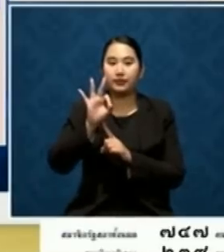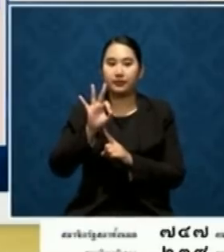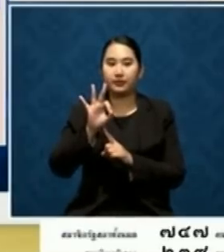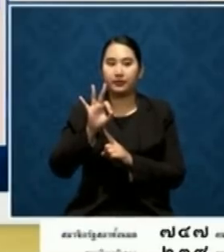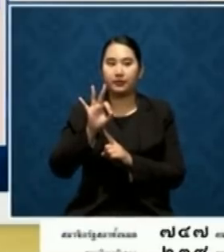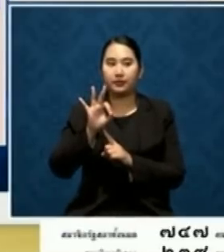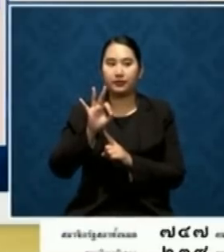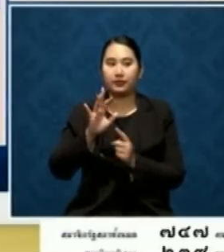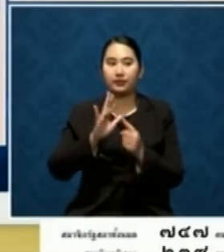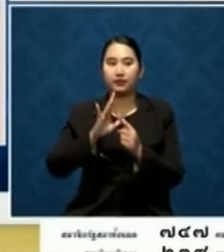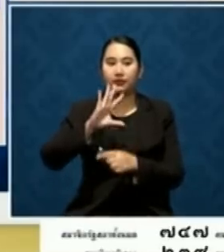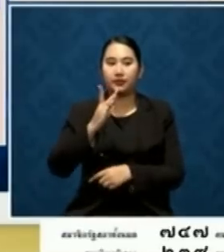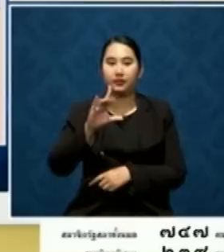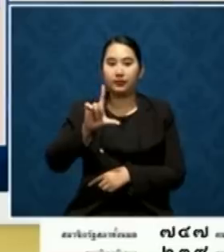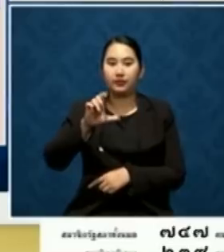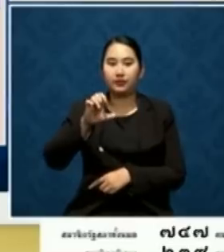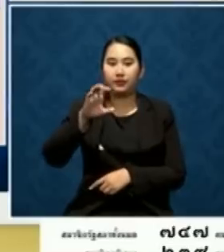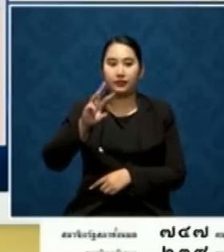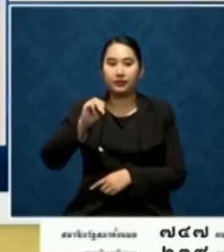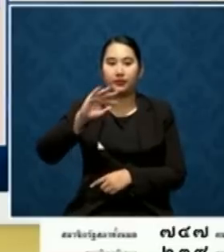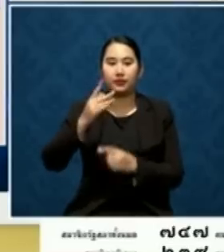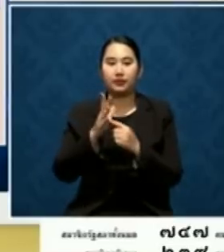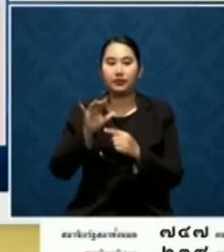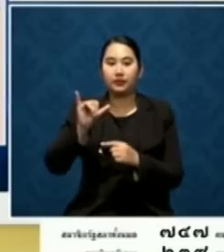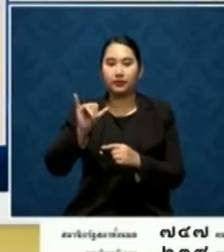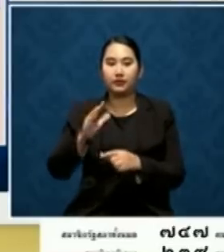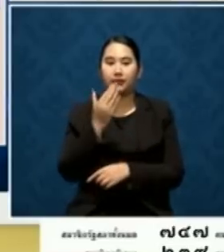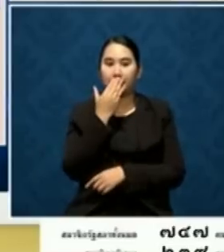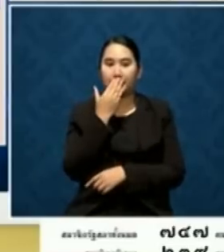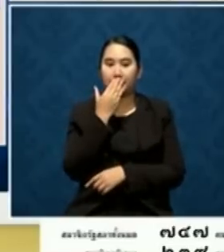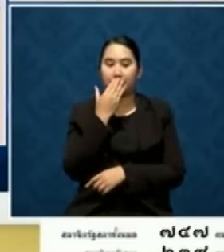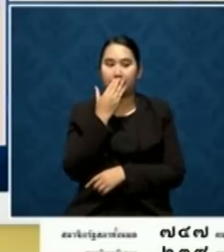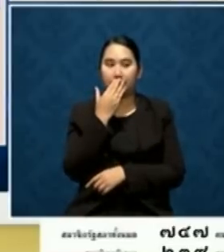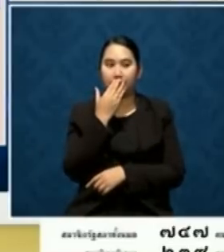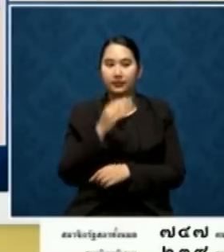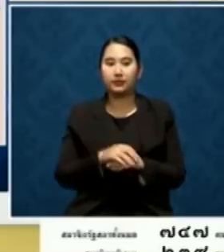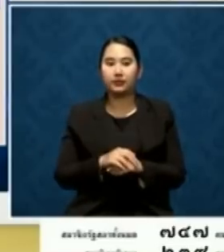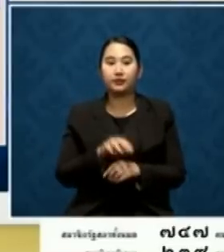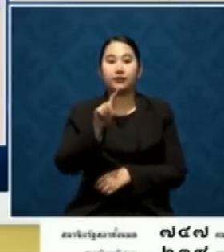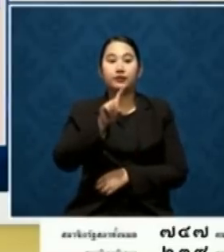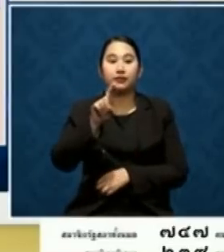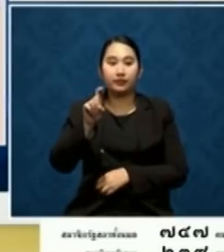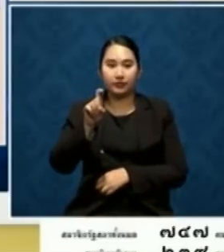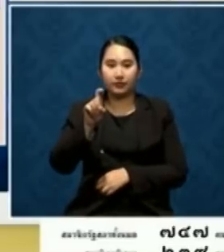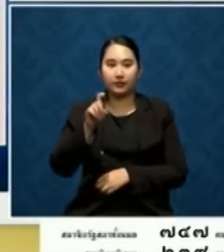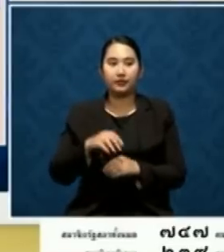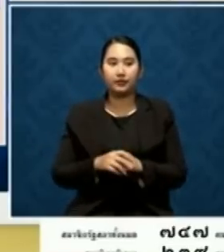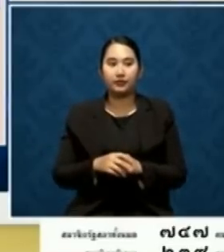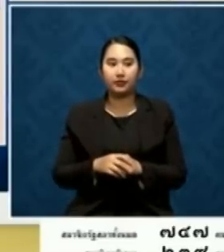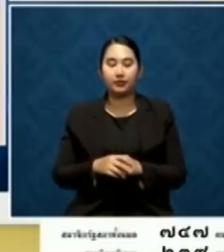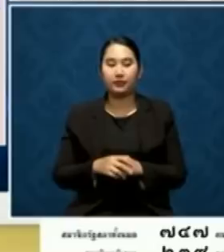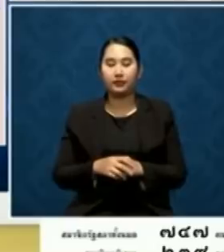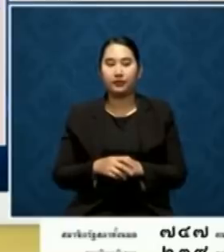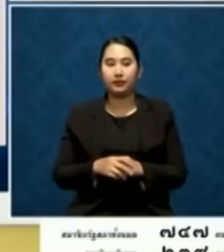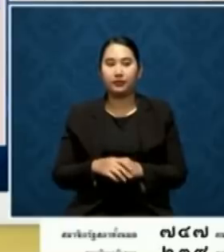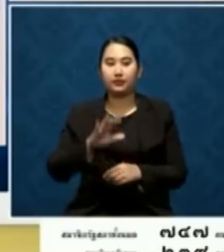ได้เป็นรัฐมนตรีเพราะเชื่อว่าเสียงสสเนี่ยไม่น่าจะแตกแถวมาก300กว่าเสียง อย่างที่เราคาดการณ์กันว่าเอาล่ะเราต้องการเสียงจากสวแค่60